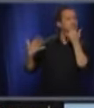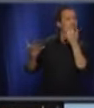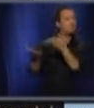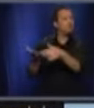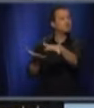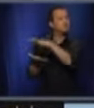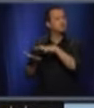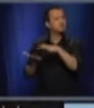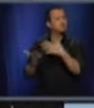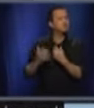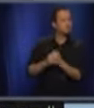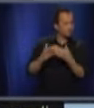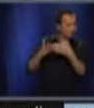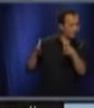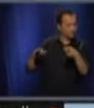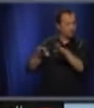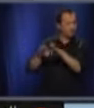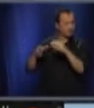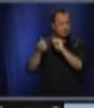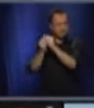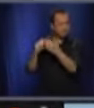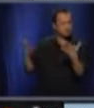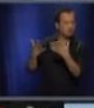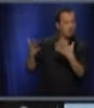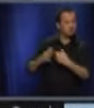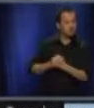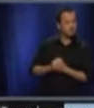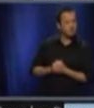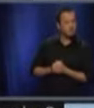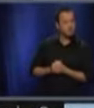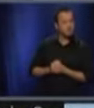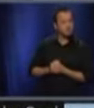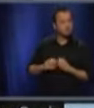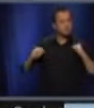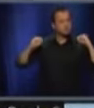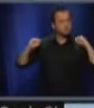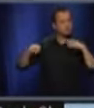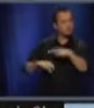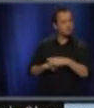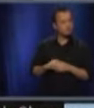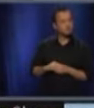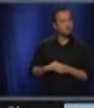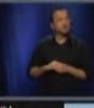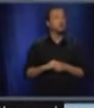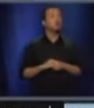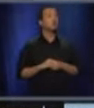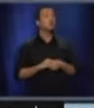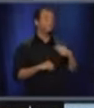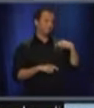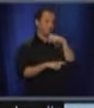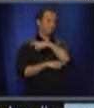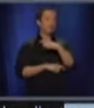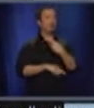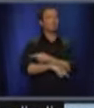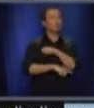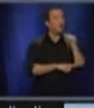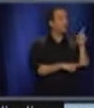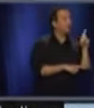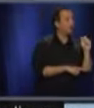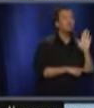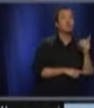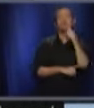s'entraîner, restent ouverts? Y a-t-il des changements? Je vais passer encore à l'expert. Oui, c'est fait. Vas-y. Oui. Alors oui,